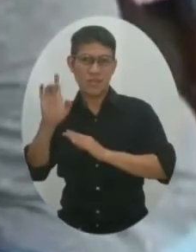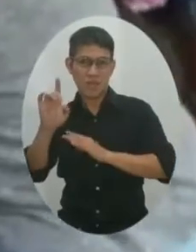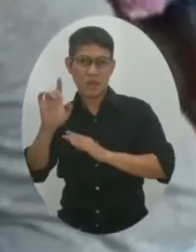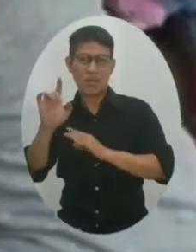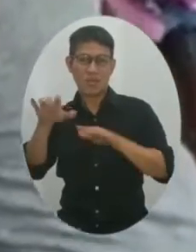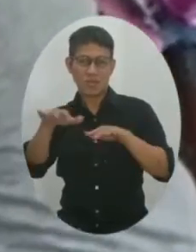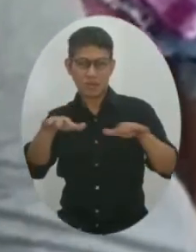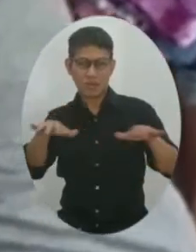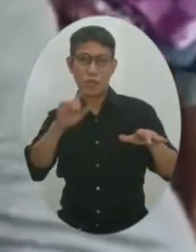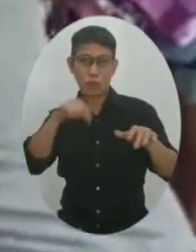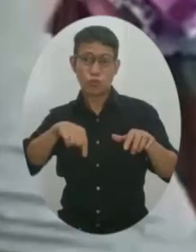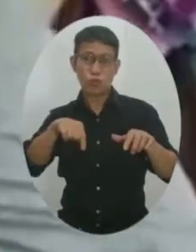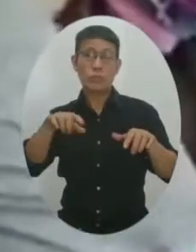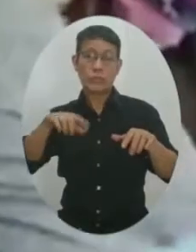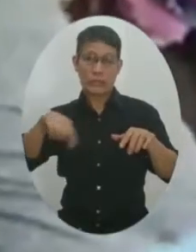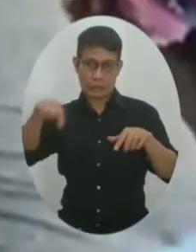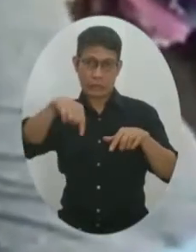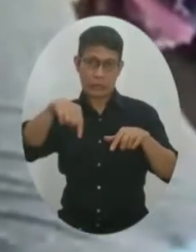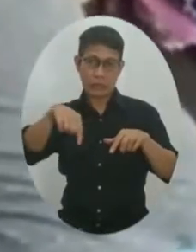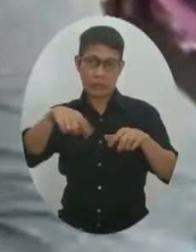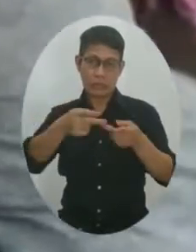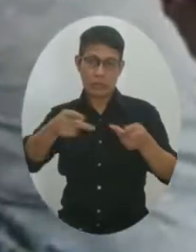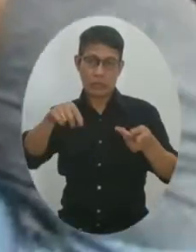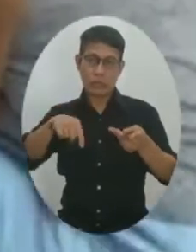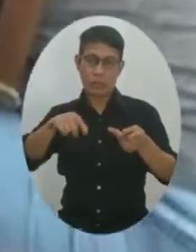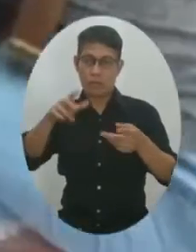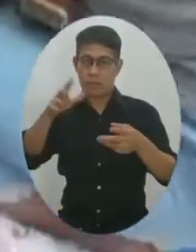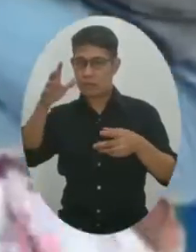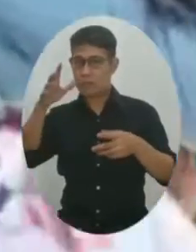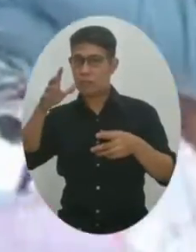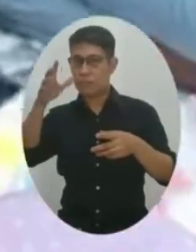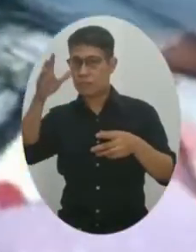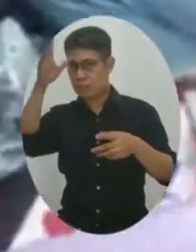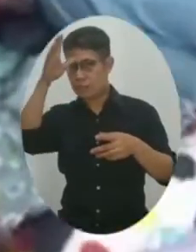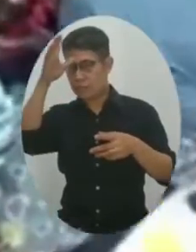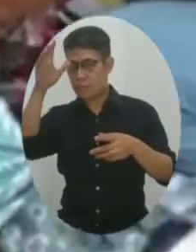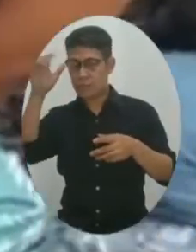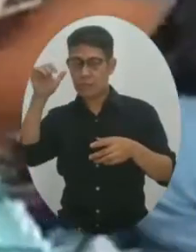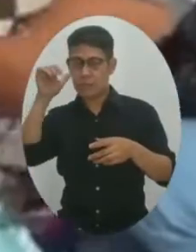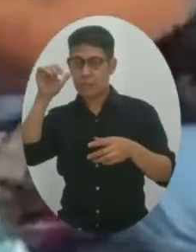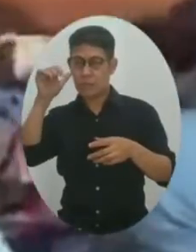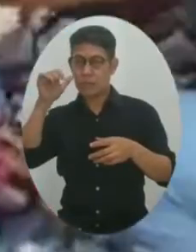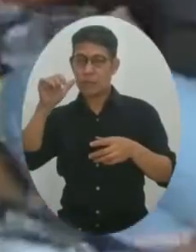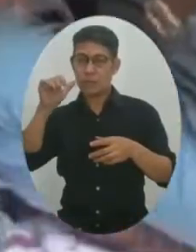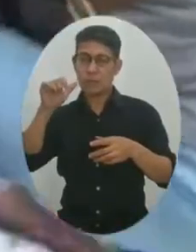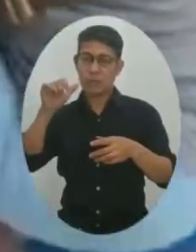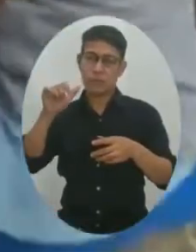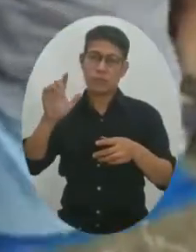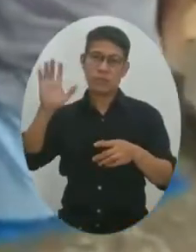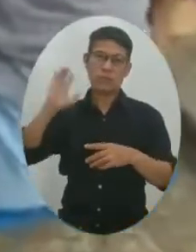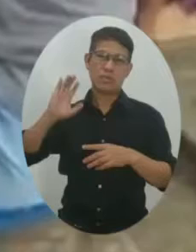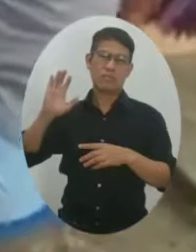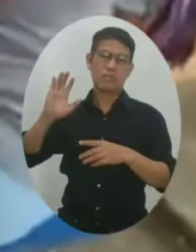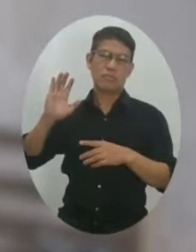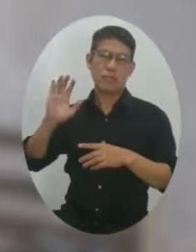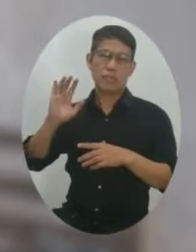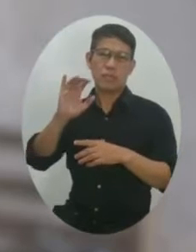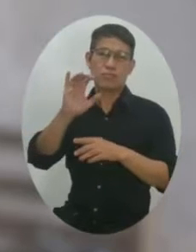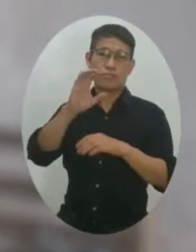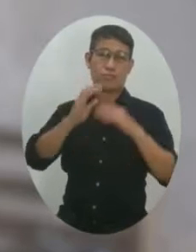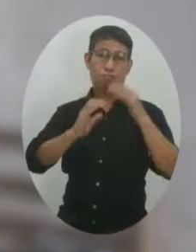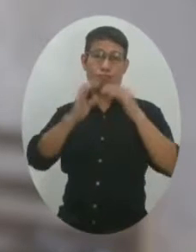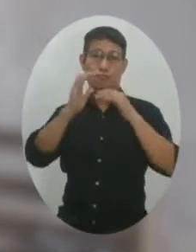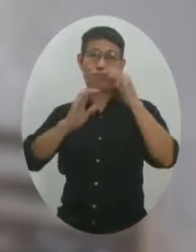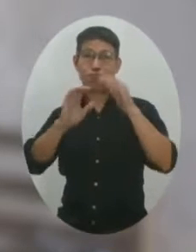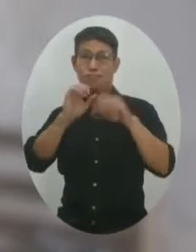ako kadalasan po, dito lang po talaga sila nagtitinda. At ang tatay ko naman po, si Apolinar Aringo, is yung dati po